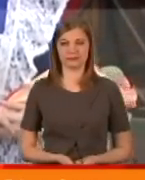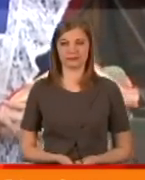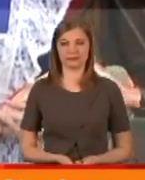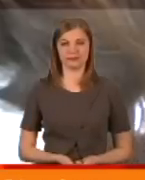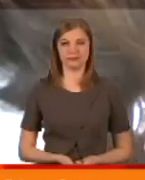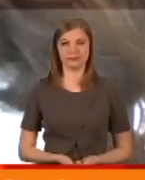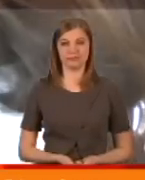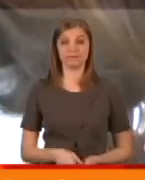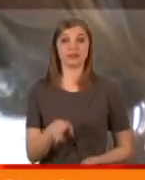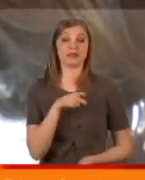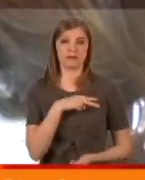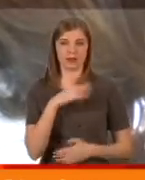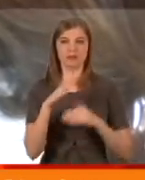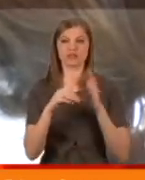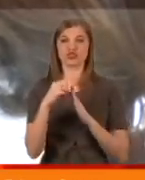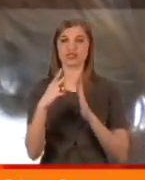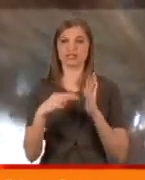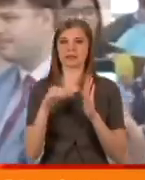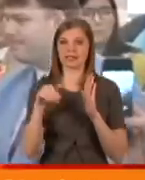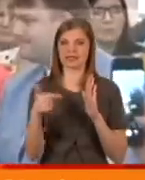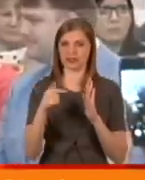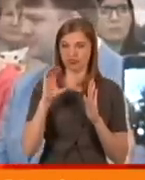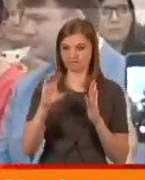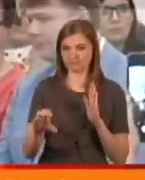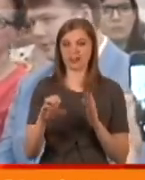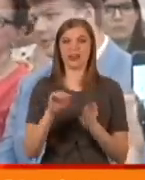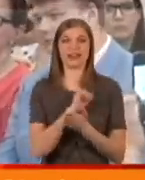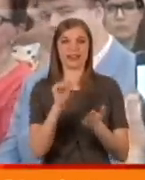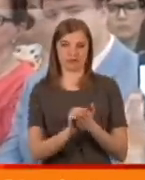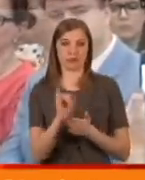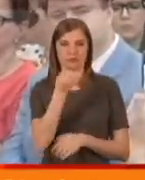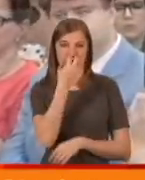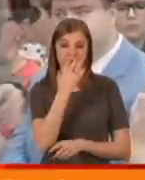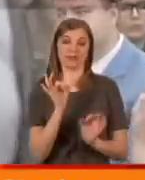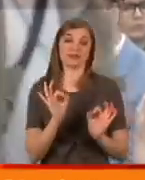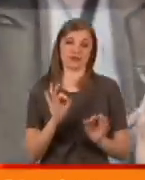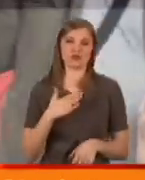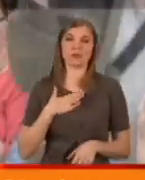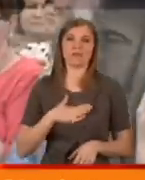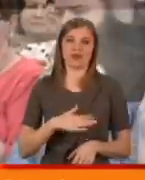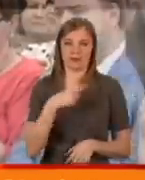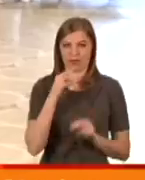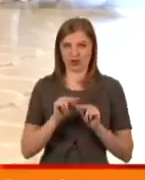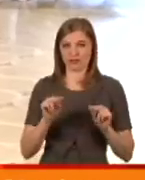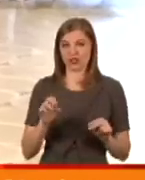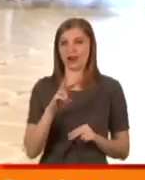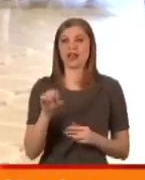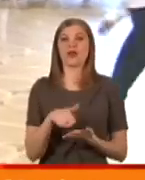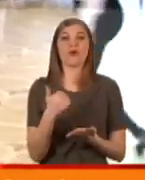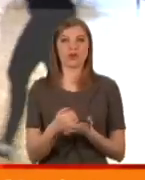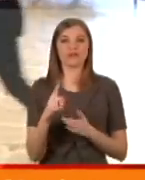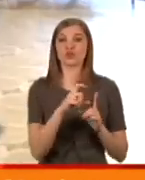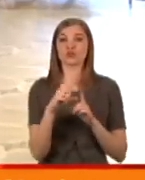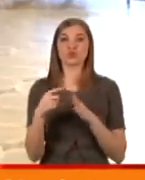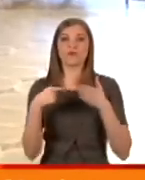класу премія майже 17 000 грн диплом від Кличка та квіти звісно приємно каже вчителька але головне що